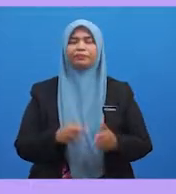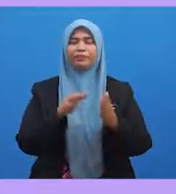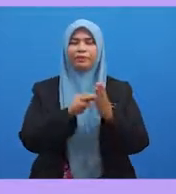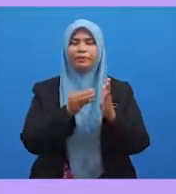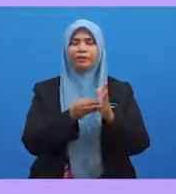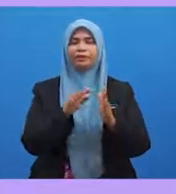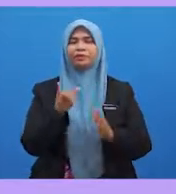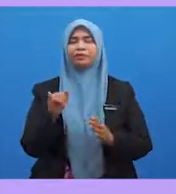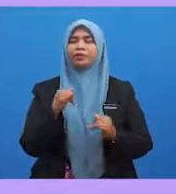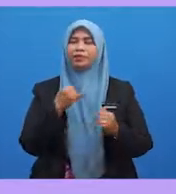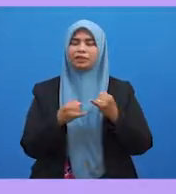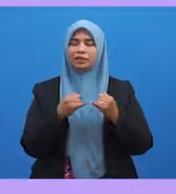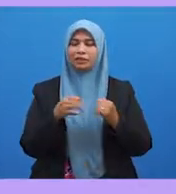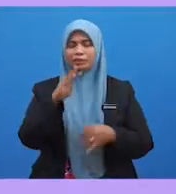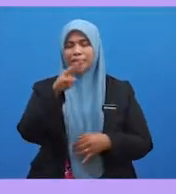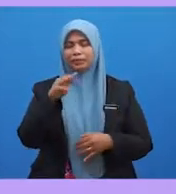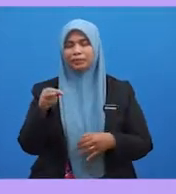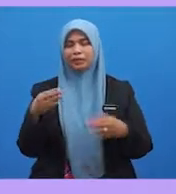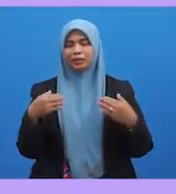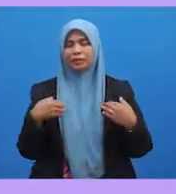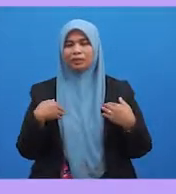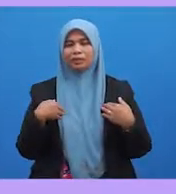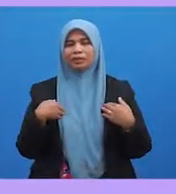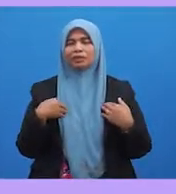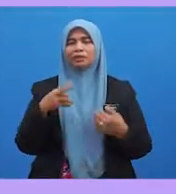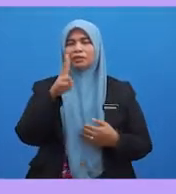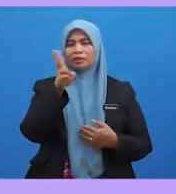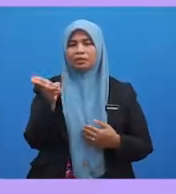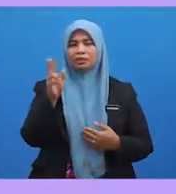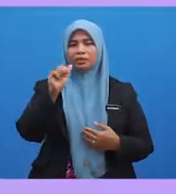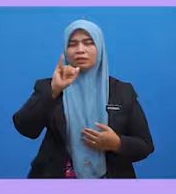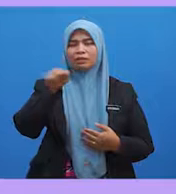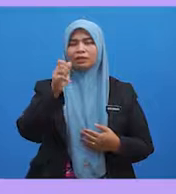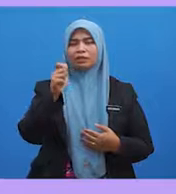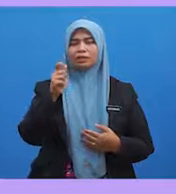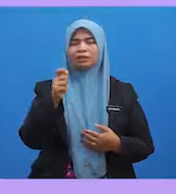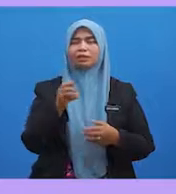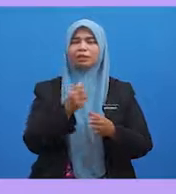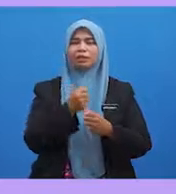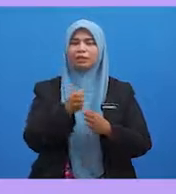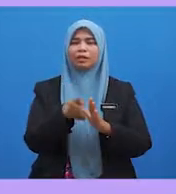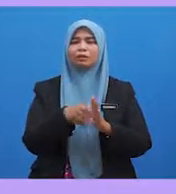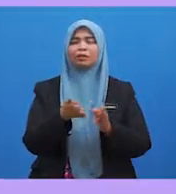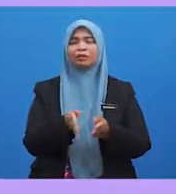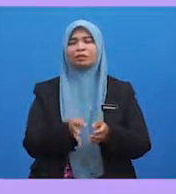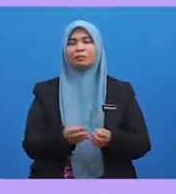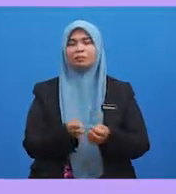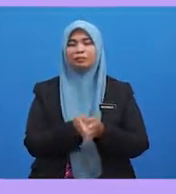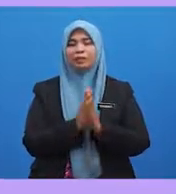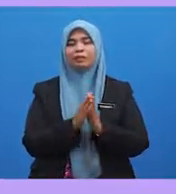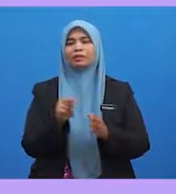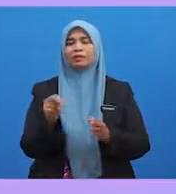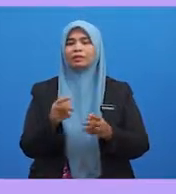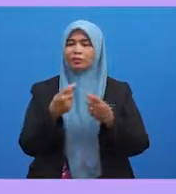Maksudnya, jika murid-murid mempunyai sesuatu hajat atau permintaan, maka